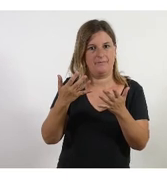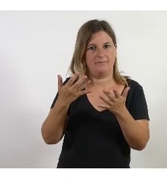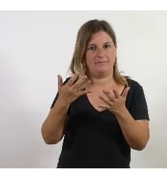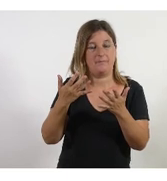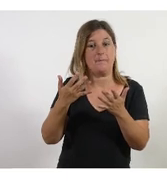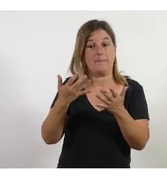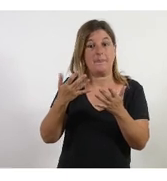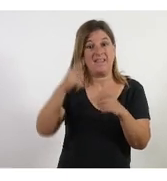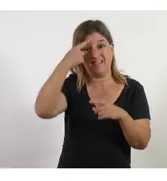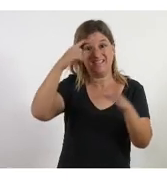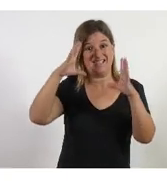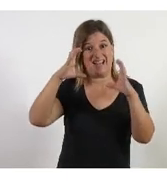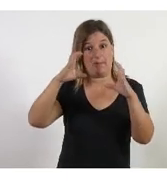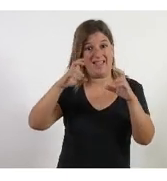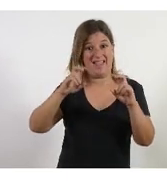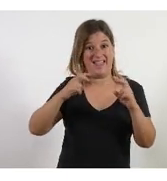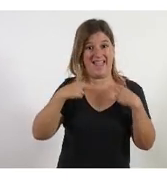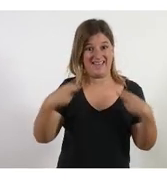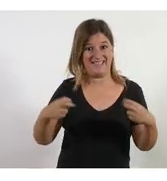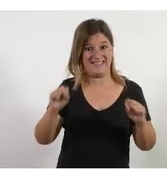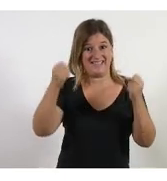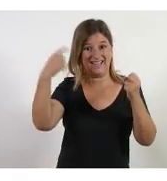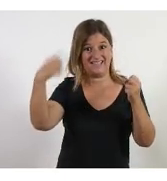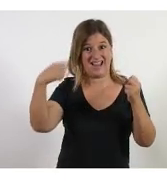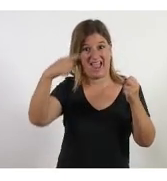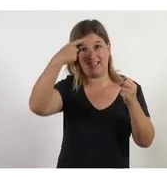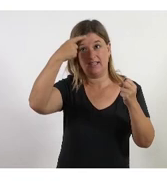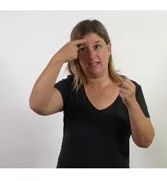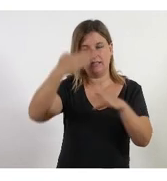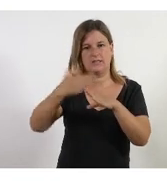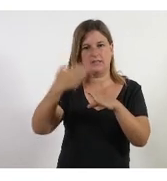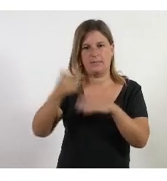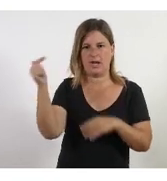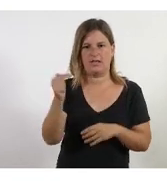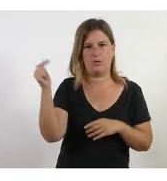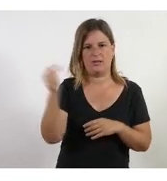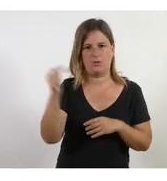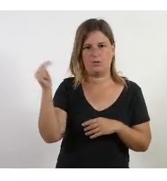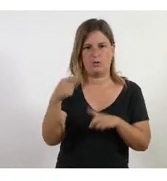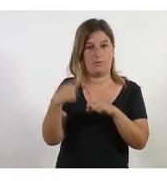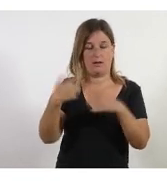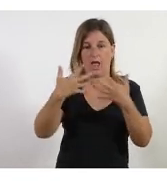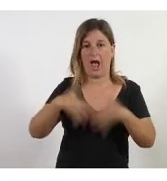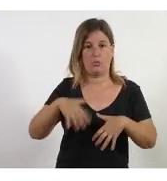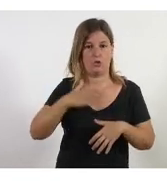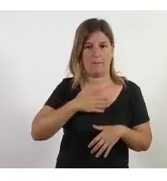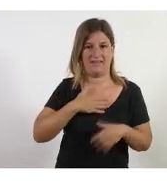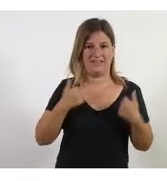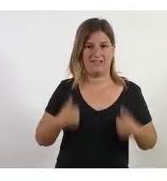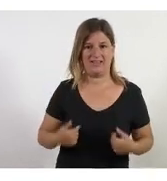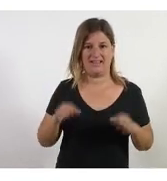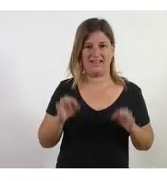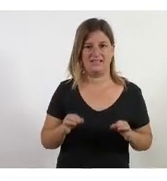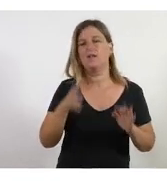deures a fer aquest cervell estressat, són coses negatives. Per què? Perquè funcionem de manera automàtica així. O doncs, i què hem de